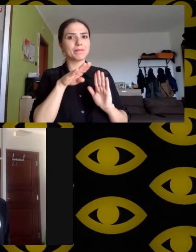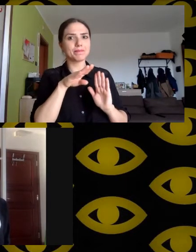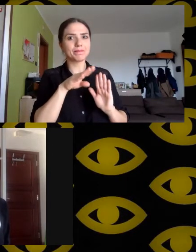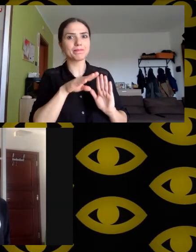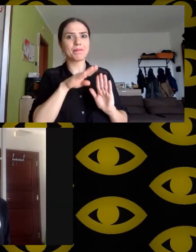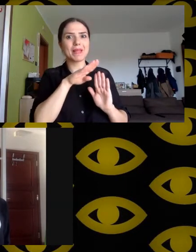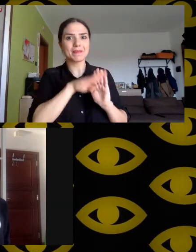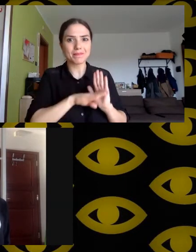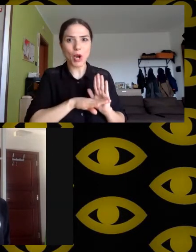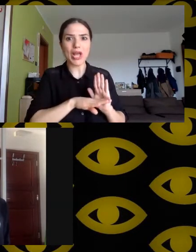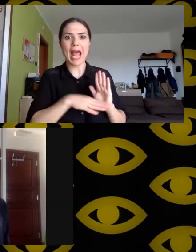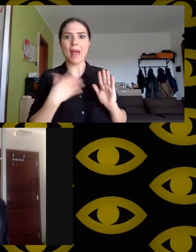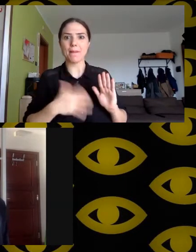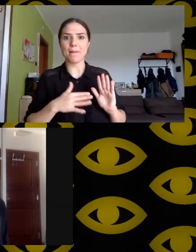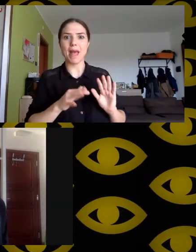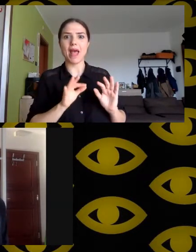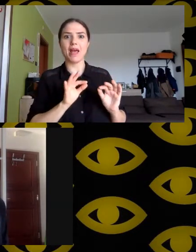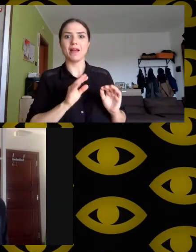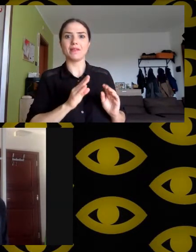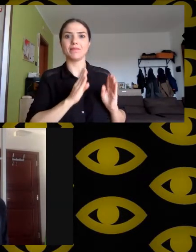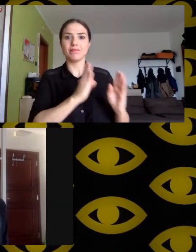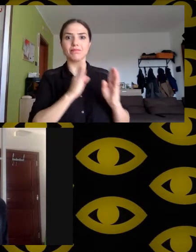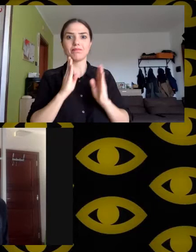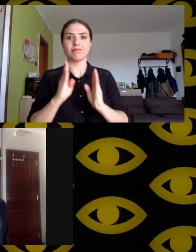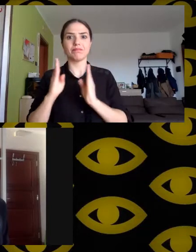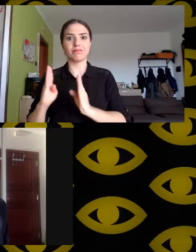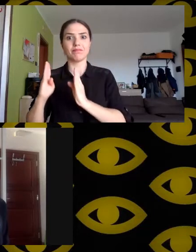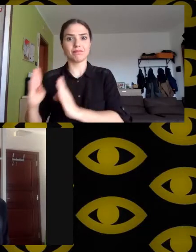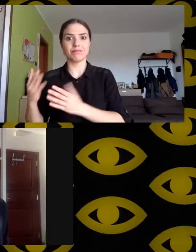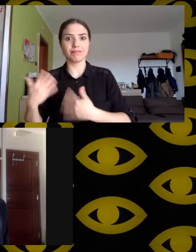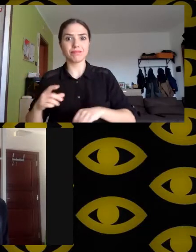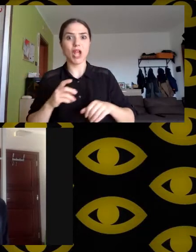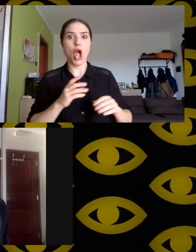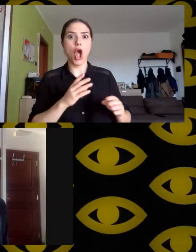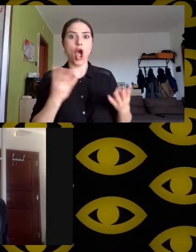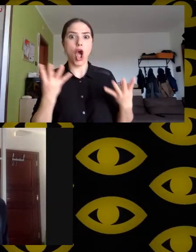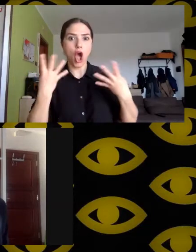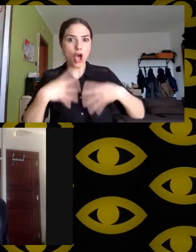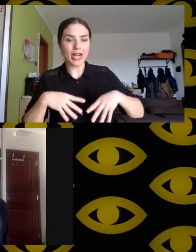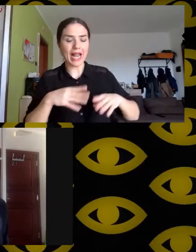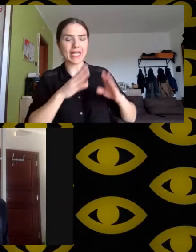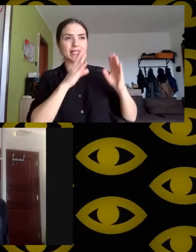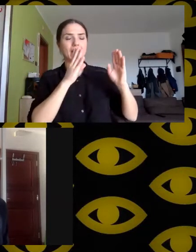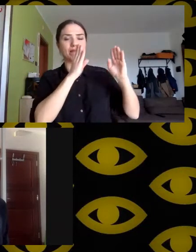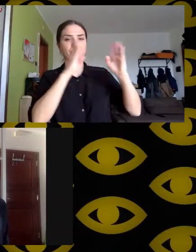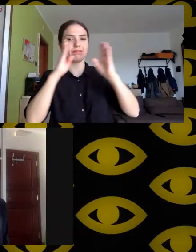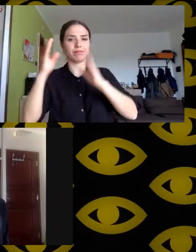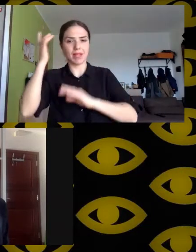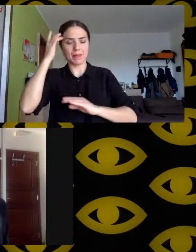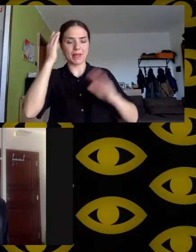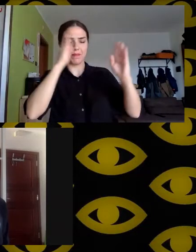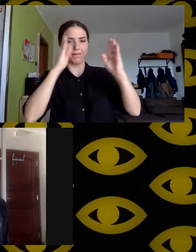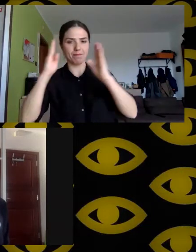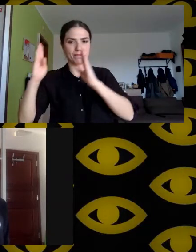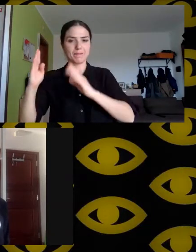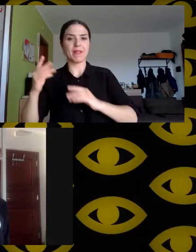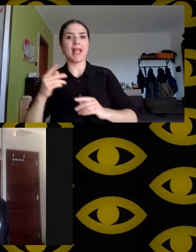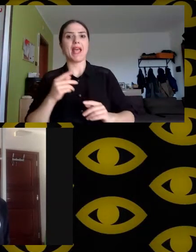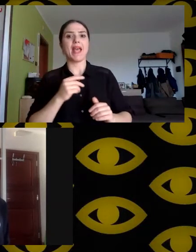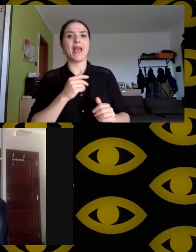esattamente tutte le cose che deve fare durante la giornata, le organizza mentalmente e le esegue tutte. Mi